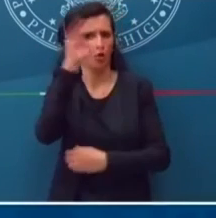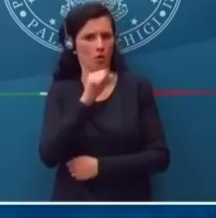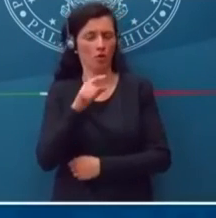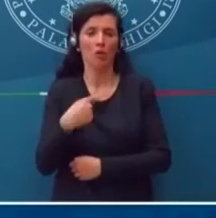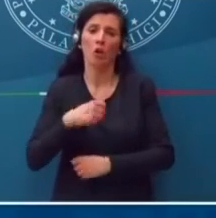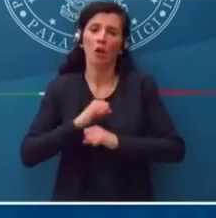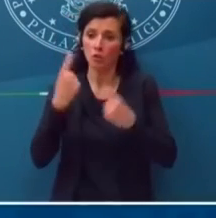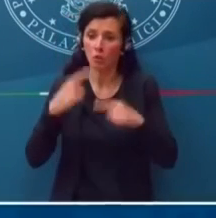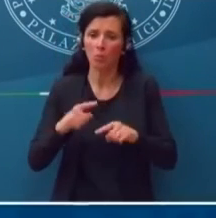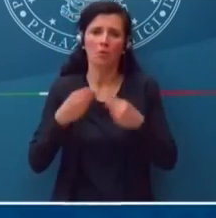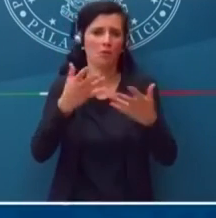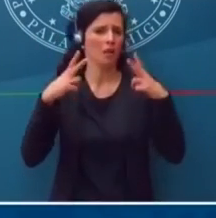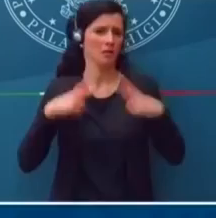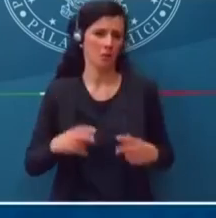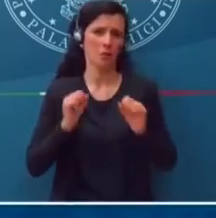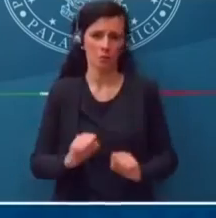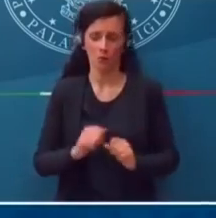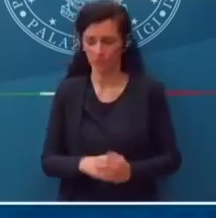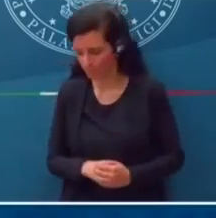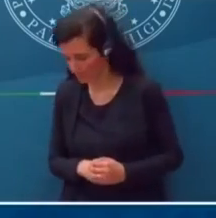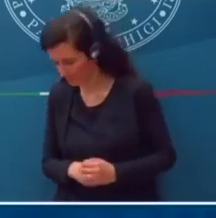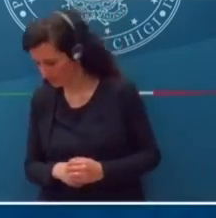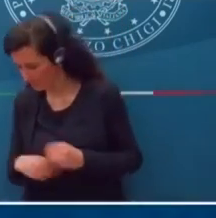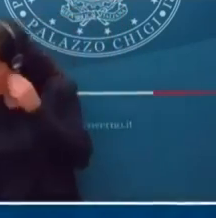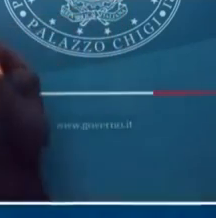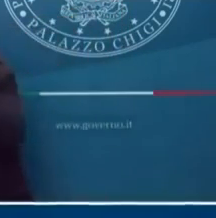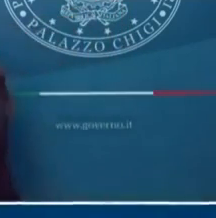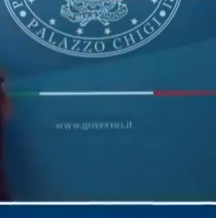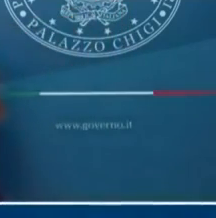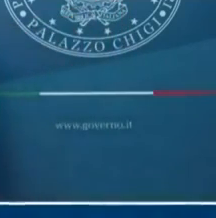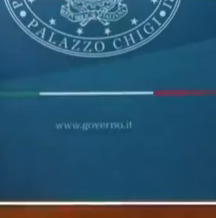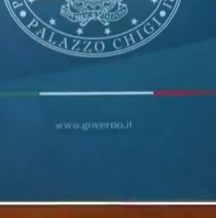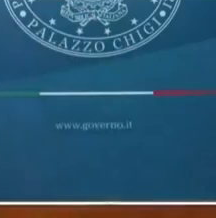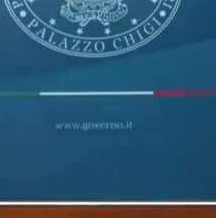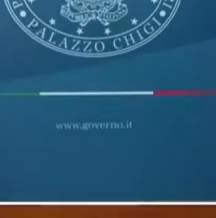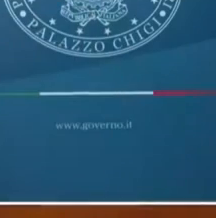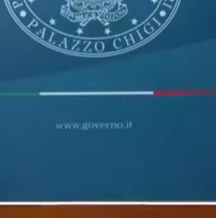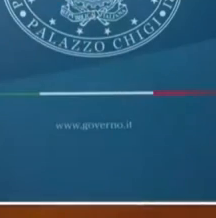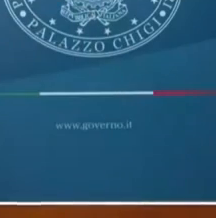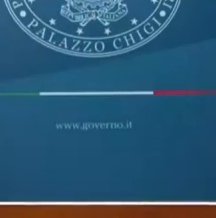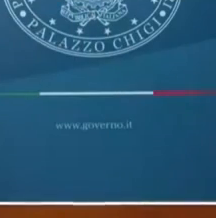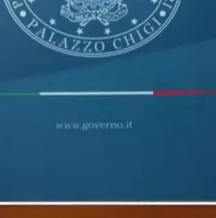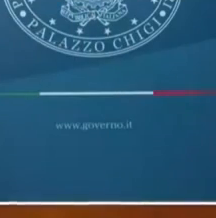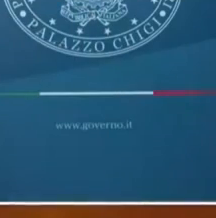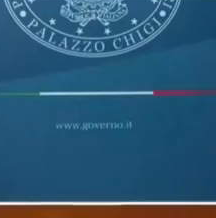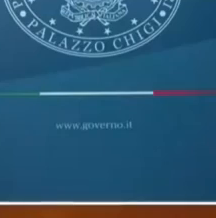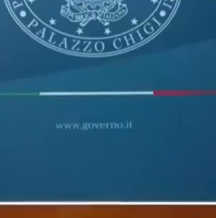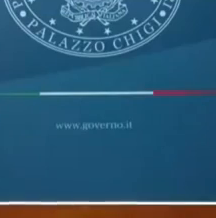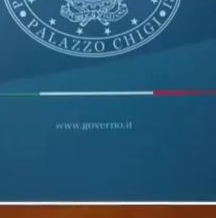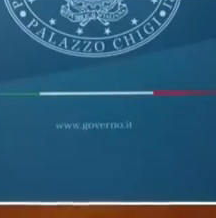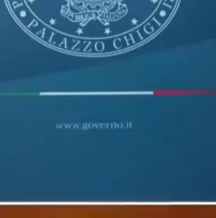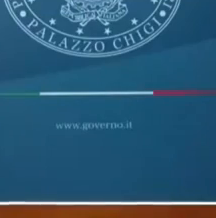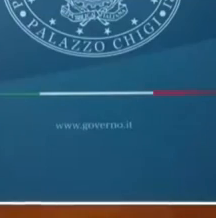più rassicurante. Grazie professore, abbiamo ancora quattro domande. Wanda Marra per il Fatto Quotidiano e